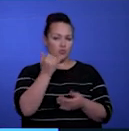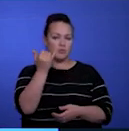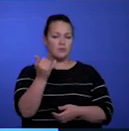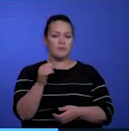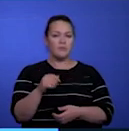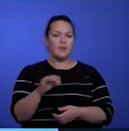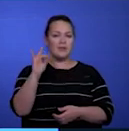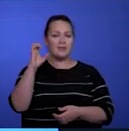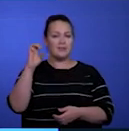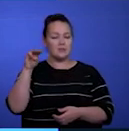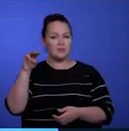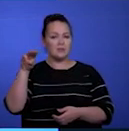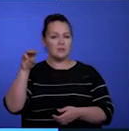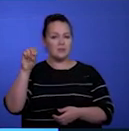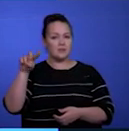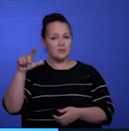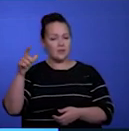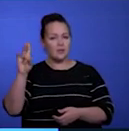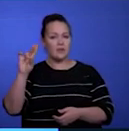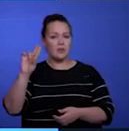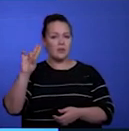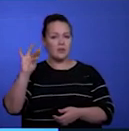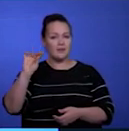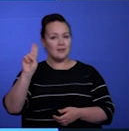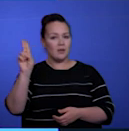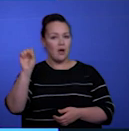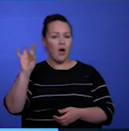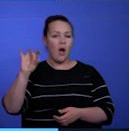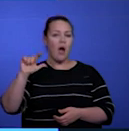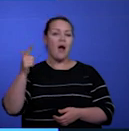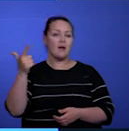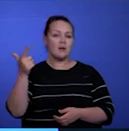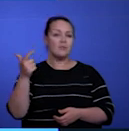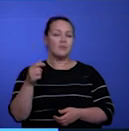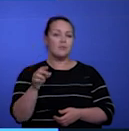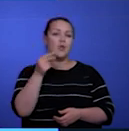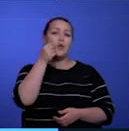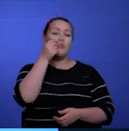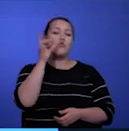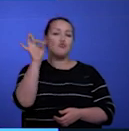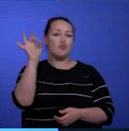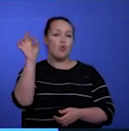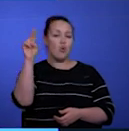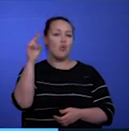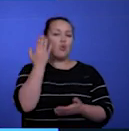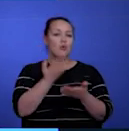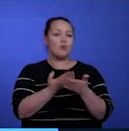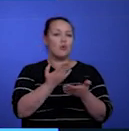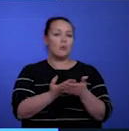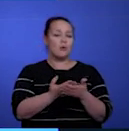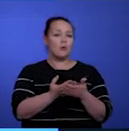и ест телек ник аль всегда говорят о принадлежности к мужскому роду например